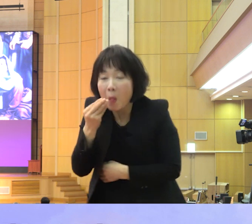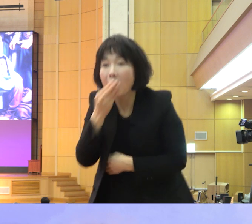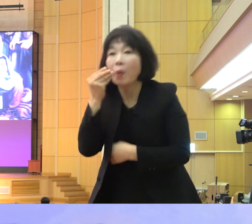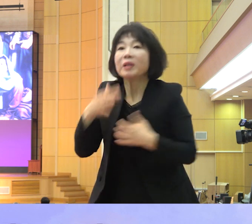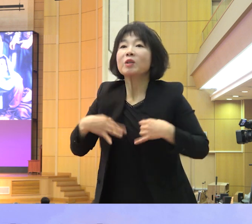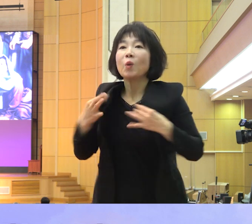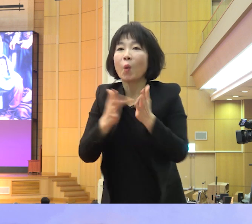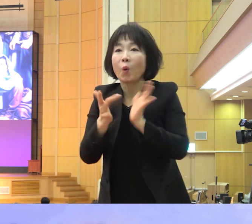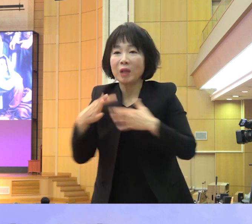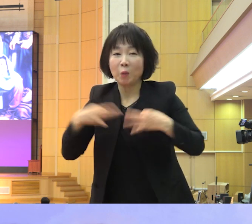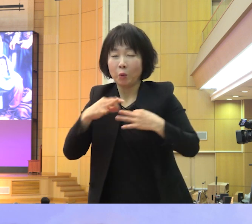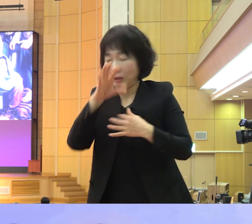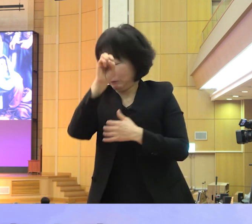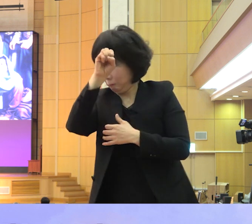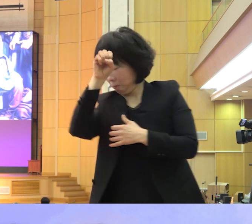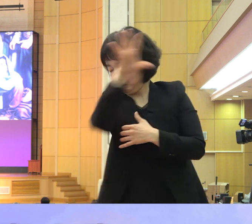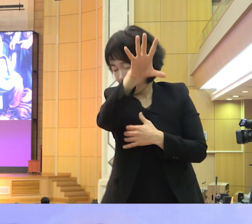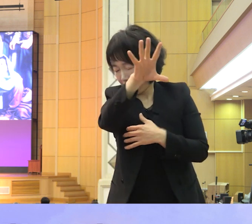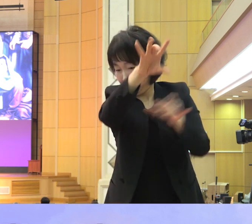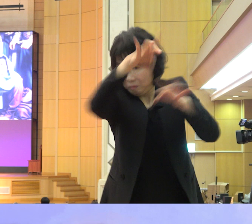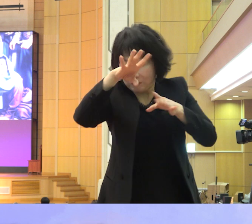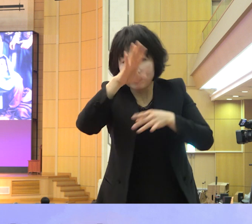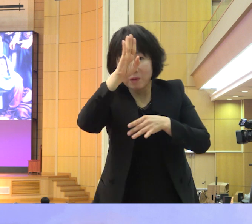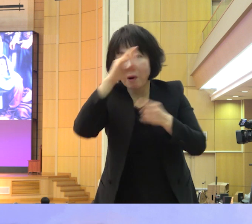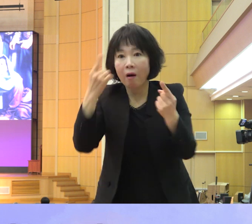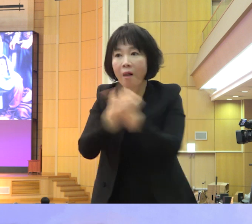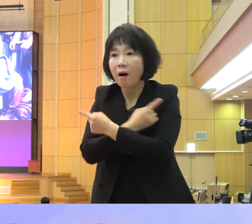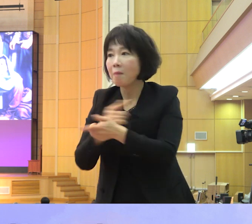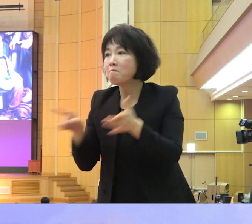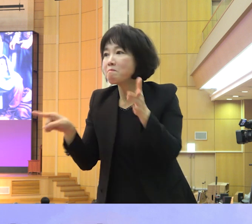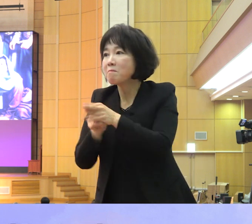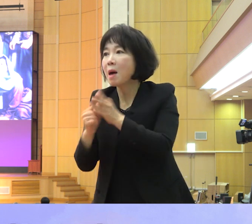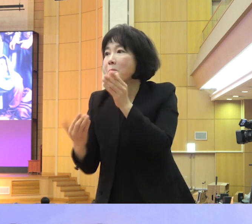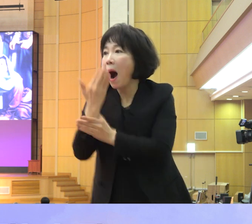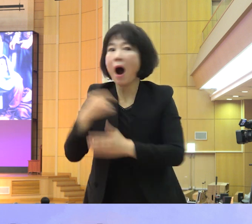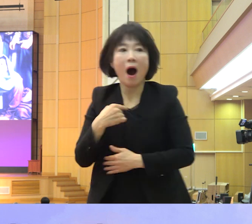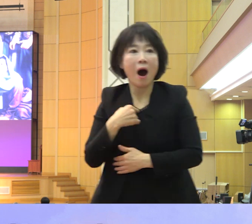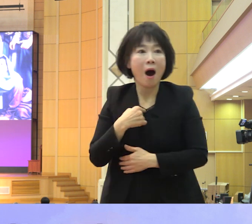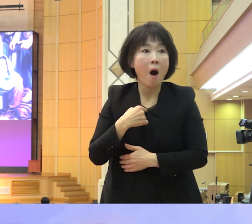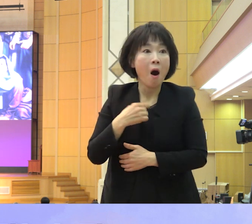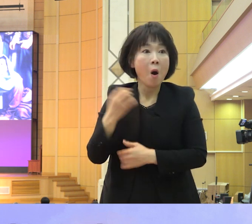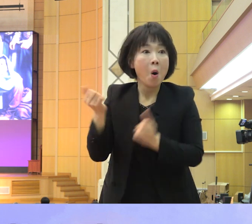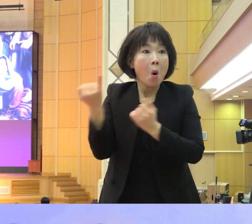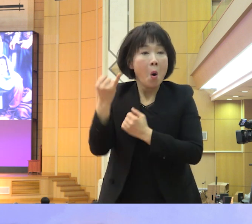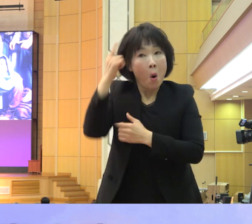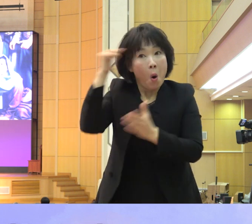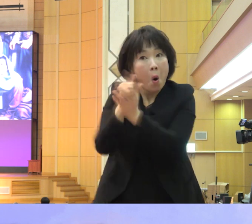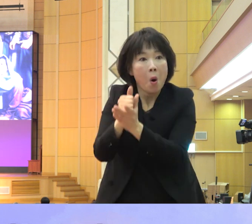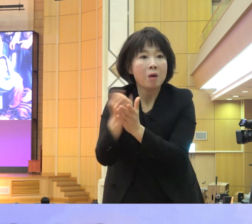대어도 내 병이 나을 거라고 하는 믿음이 생겼습니다. 이런 믿음이 있어야 돼요.